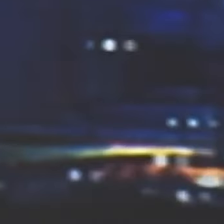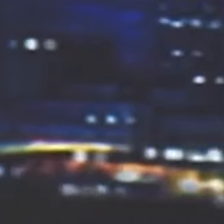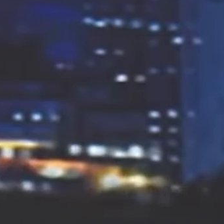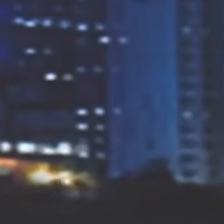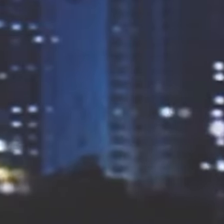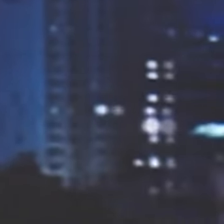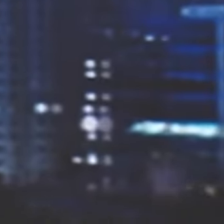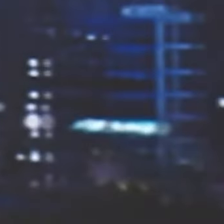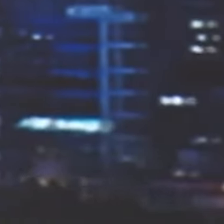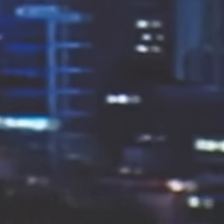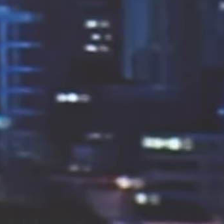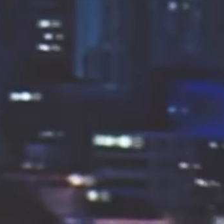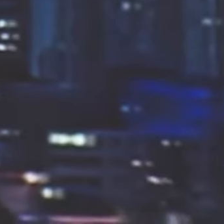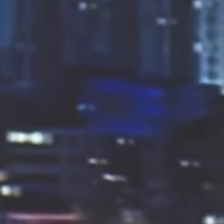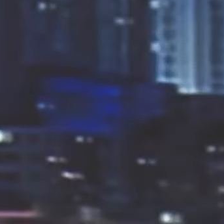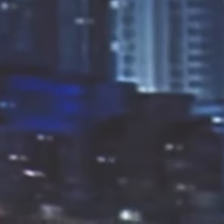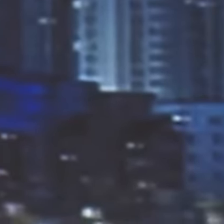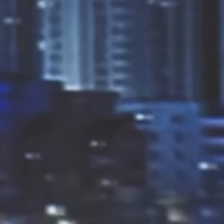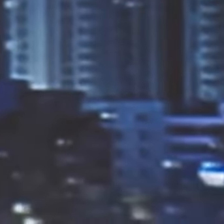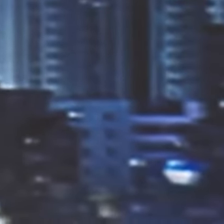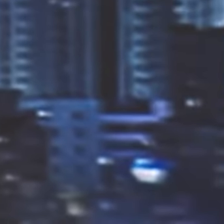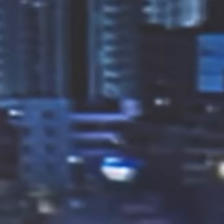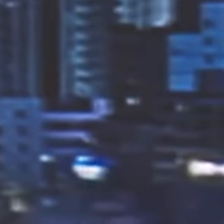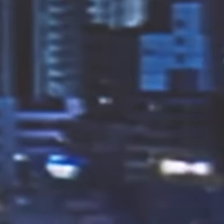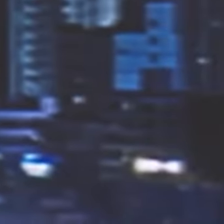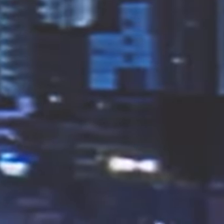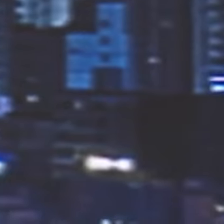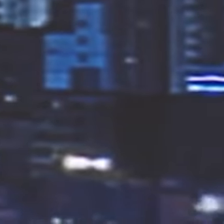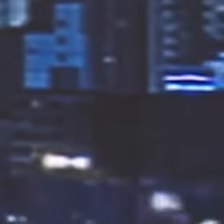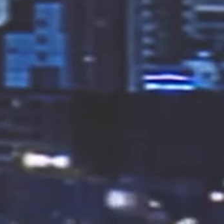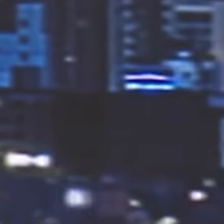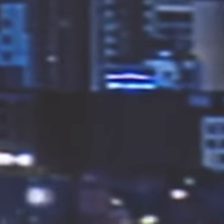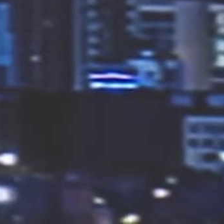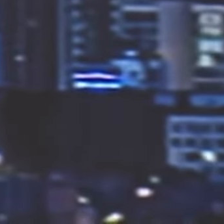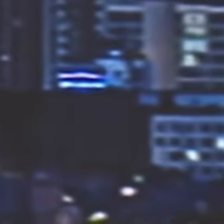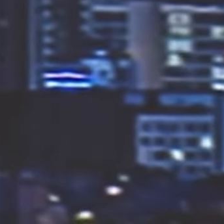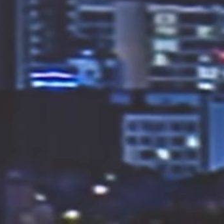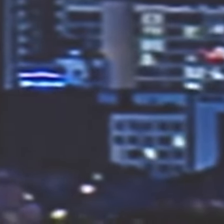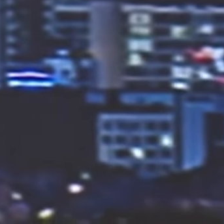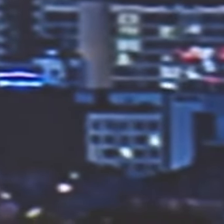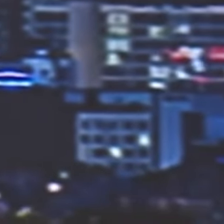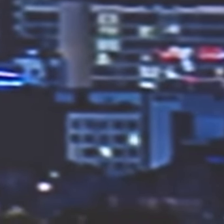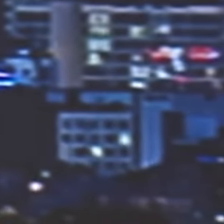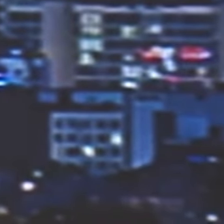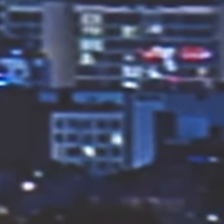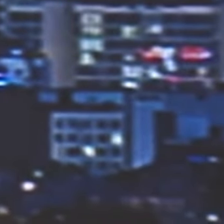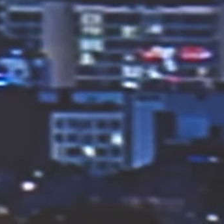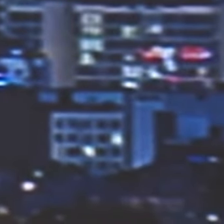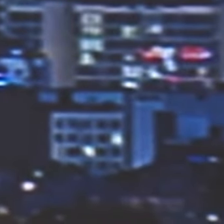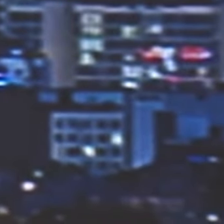JTBC 뉴스를 시청해주신 여러분 고맙습니다. 저희는 저녁 6시 50분 뉴스룸에서 뵙겠습니다.